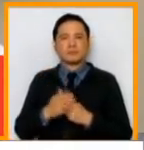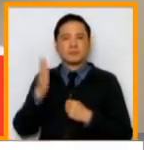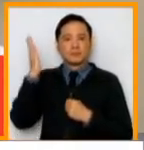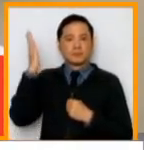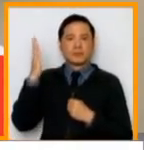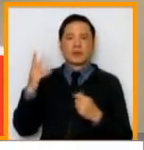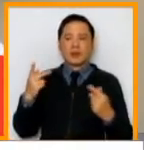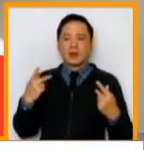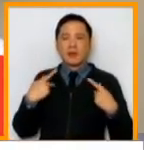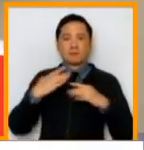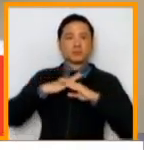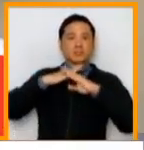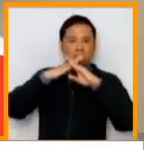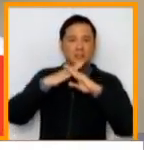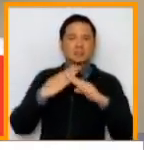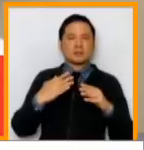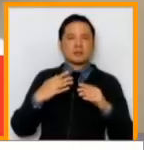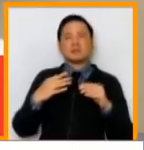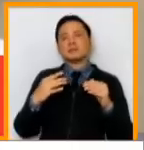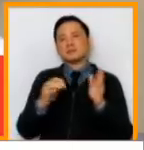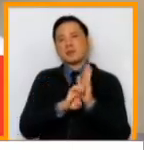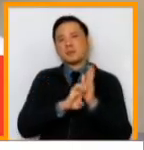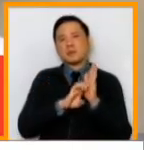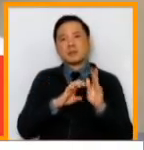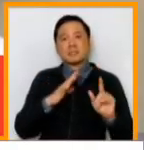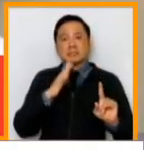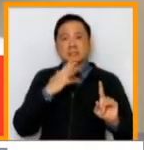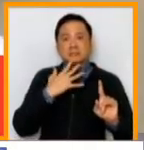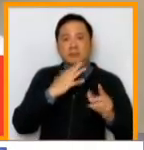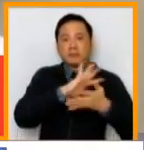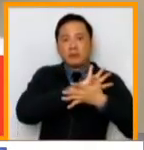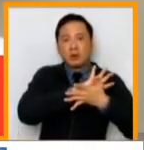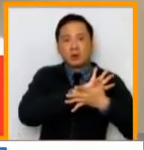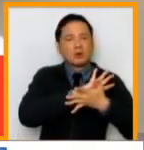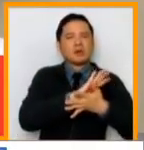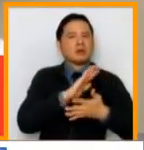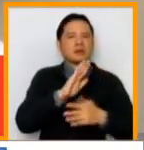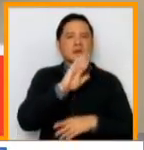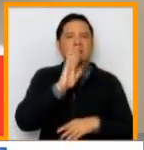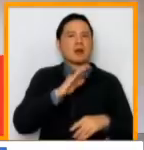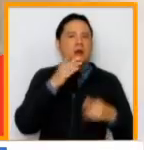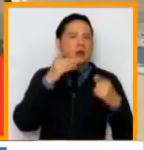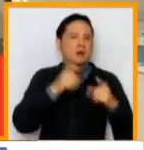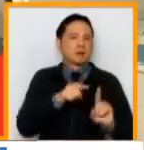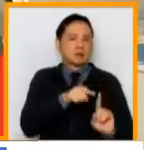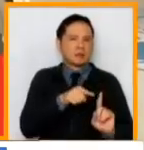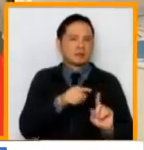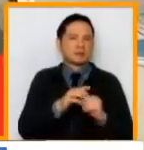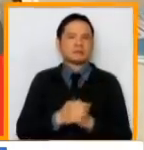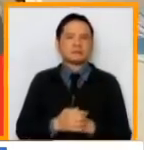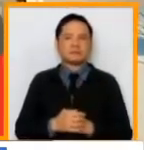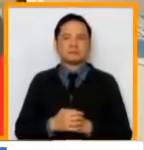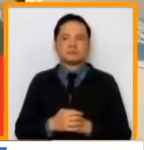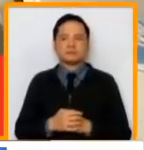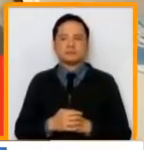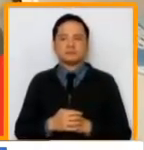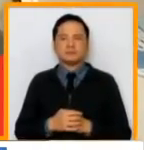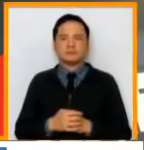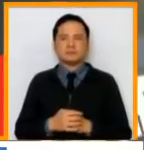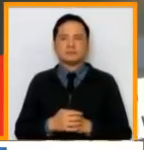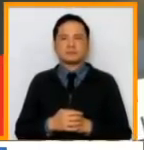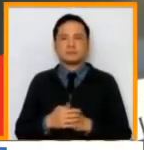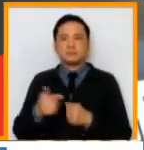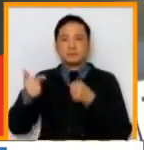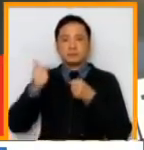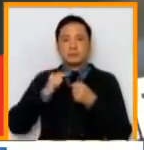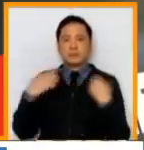but you still have protection enough to protect you against the severe form of the infection. Ang ilang health worker na aming nakausap